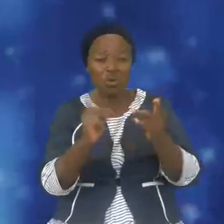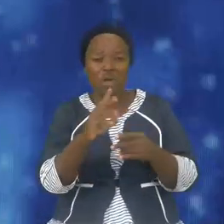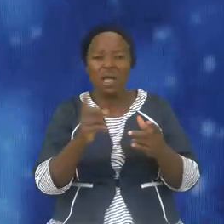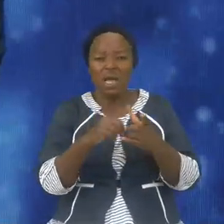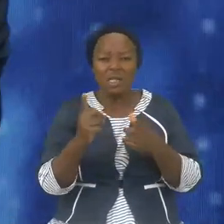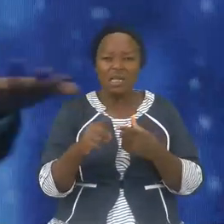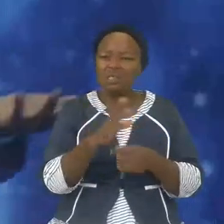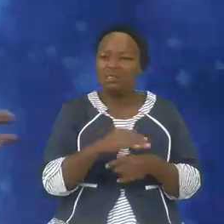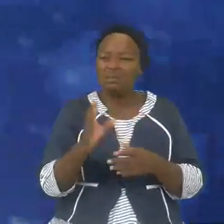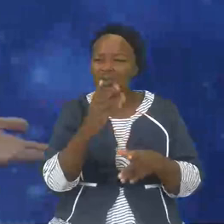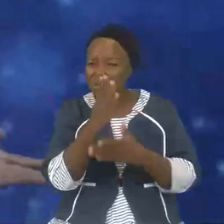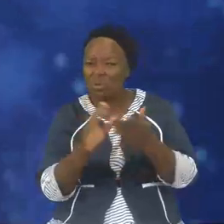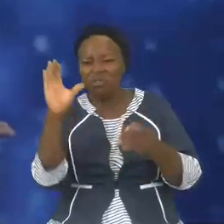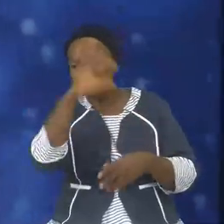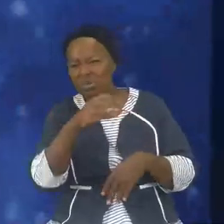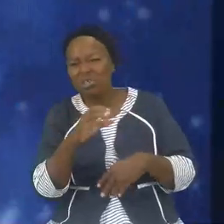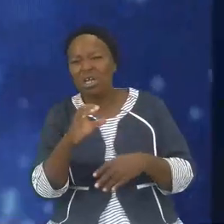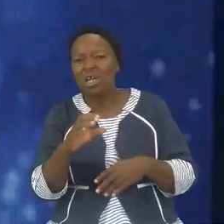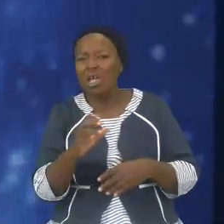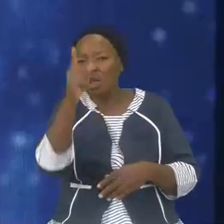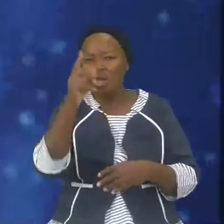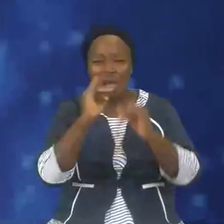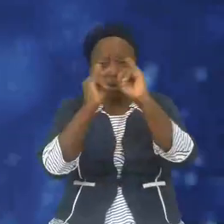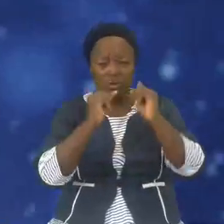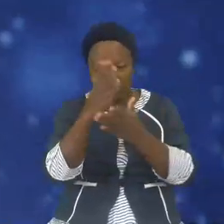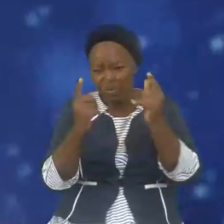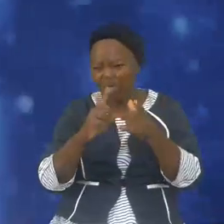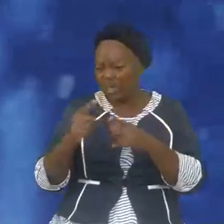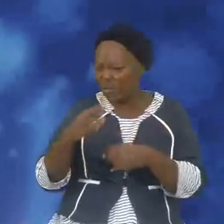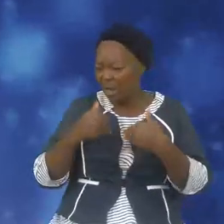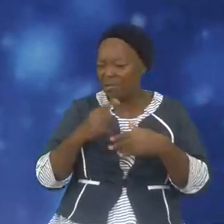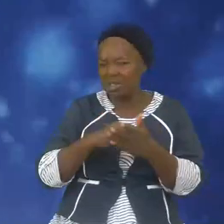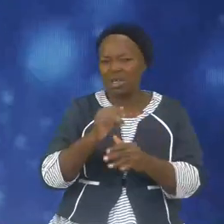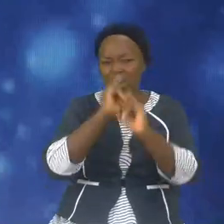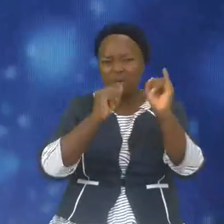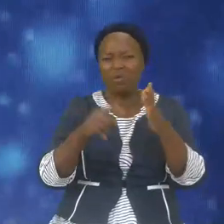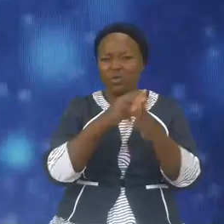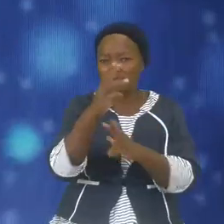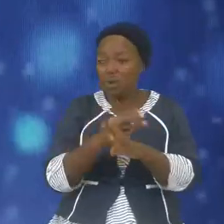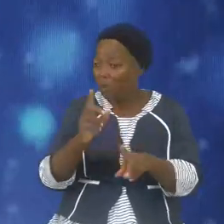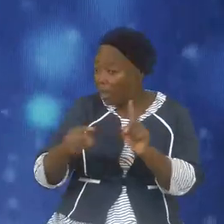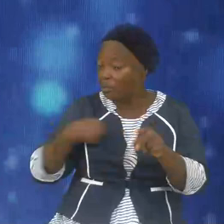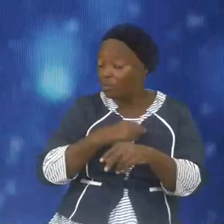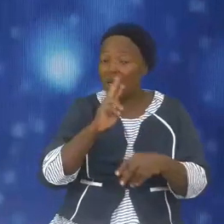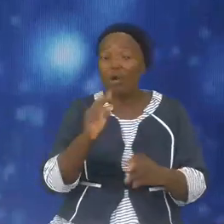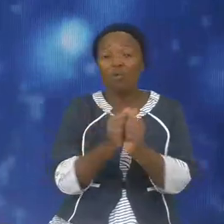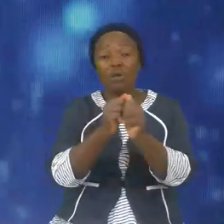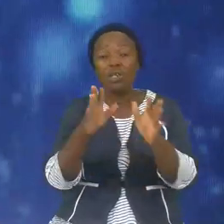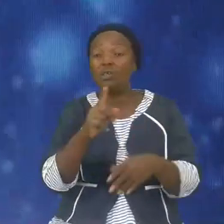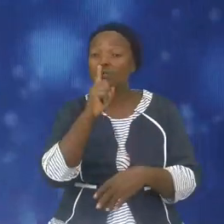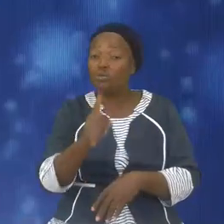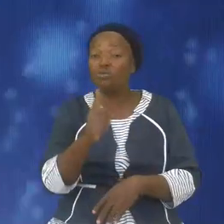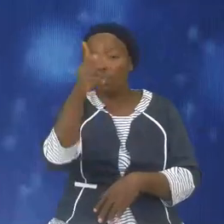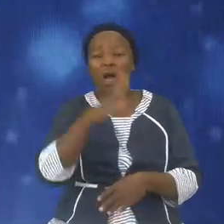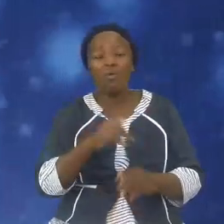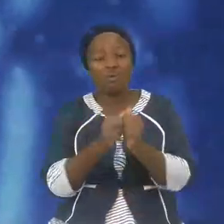étrangers quelque part là-bas. On a quelques idoles quelque part, des dieux que le prince de ce monde a apportés. Mais nous sommes sans le vrai